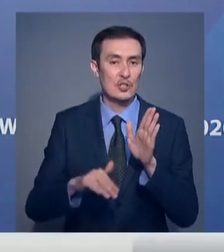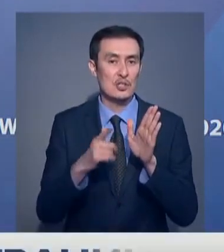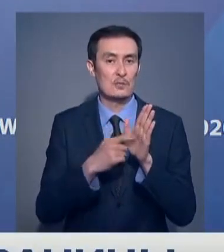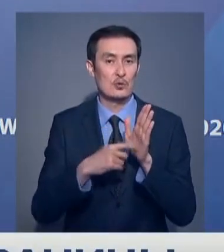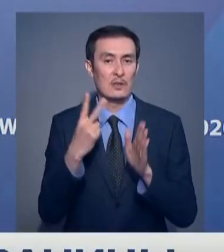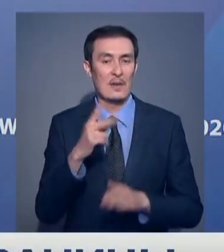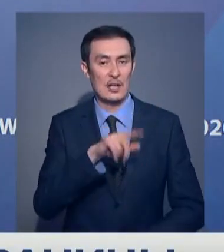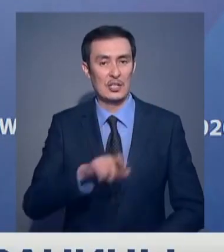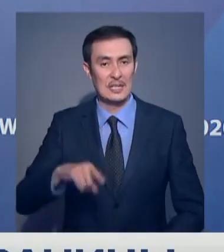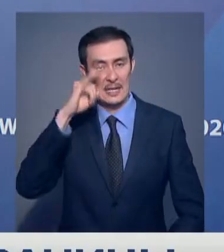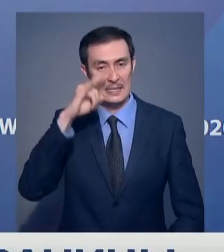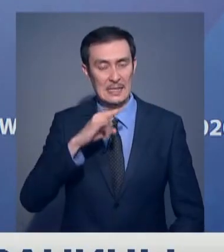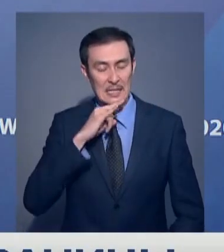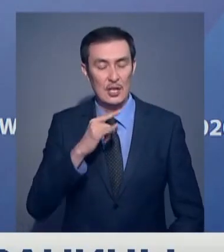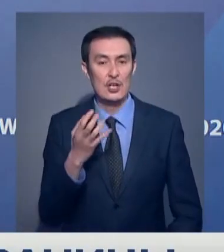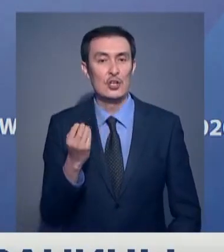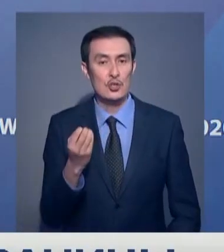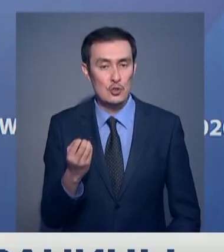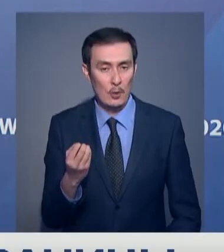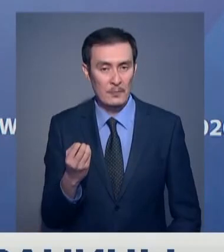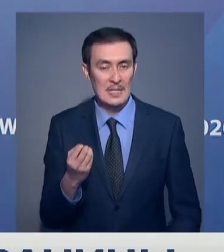7702 гражданина Казахстана. Еще